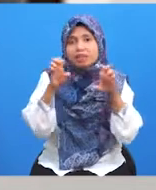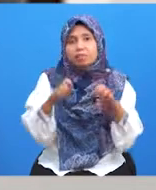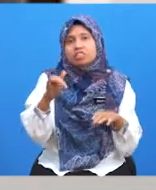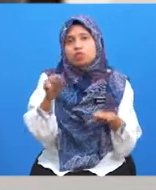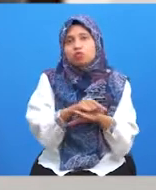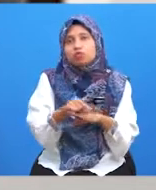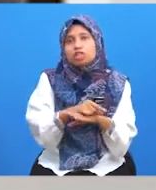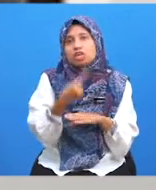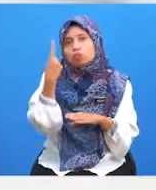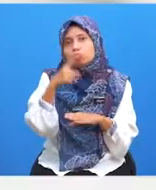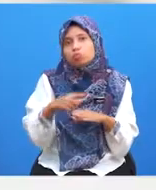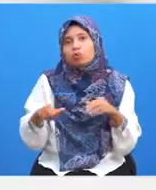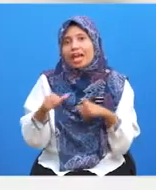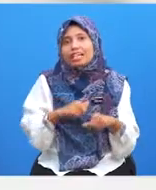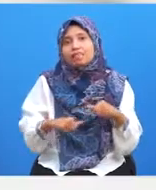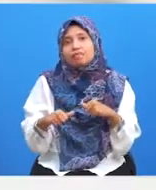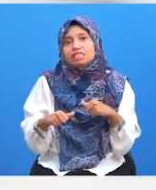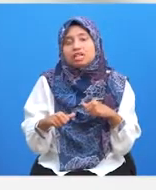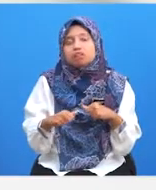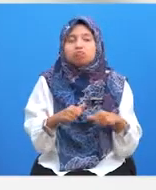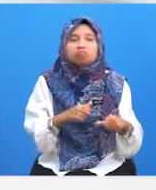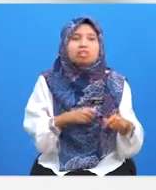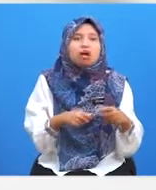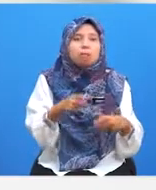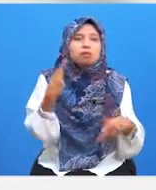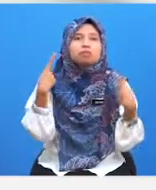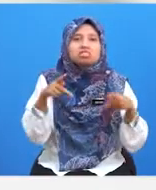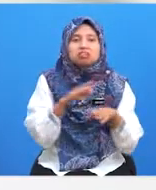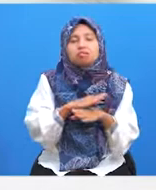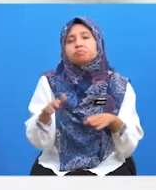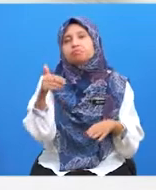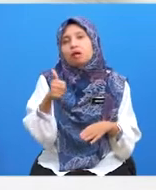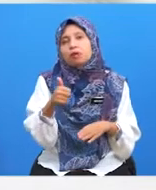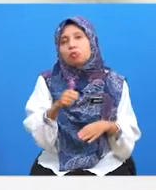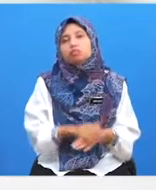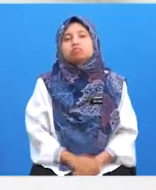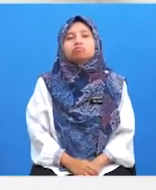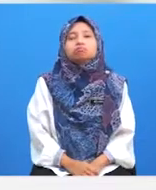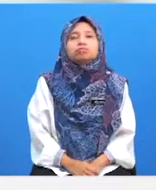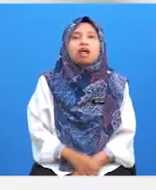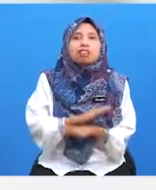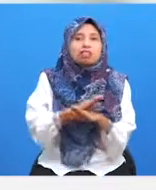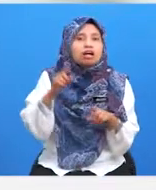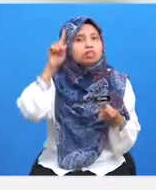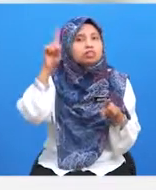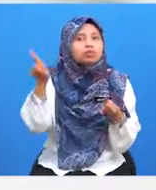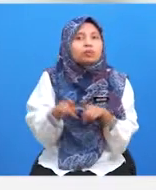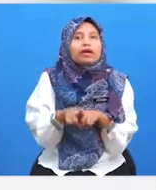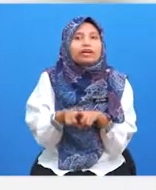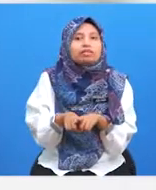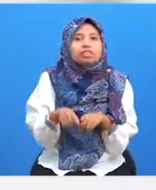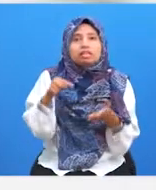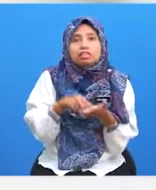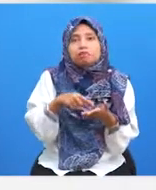digunakan untuk activity pemasaran tidak sesuai dengan pernyataan yang dijalankan inilah yang